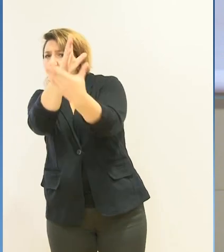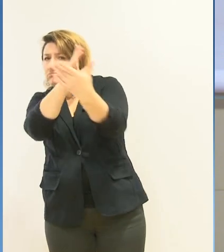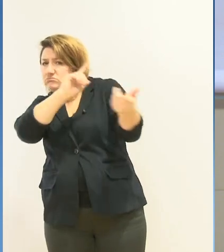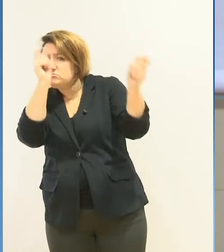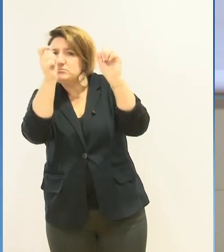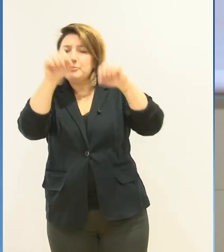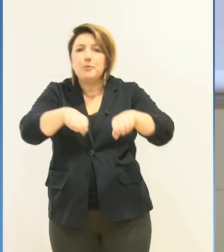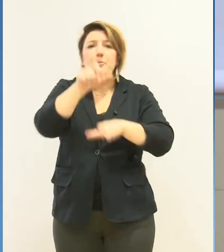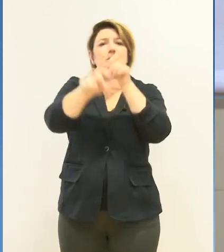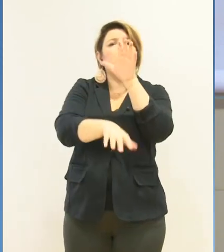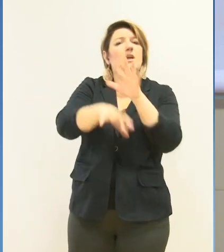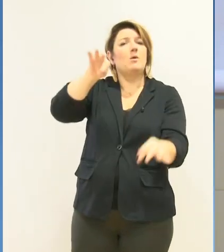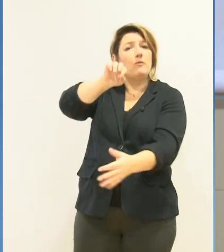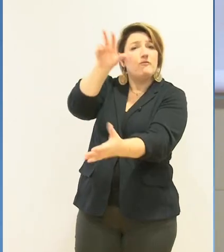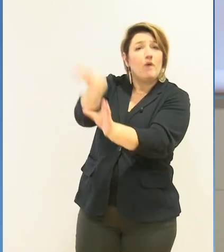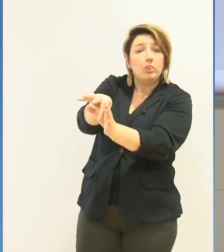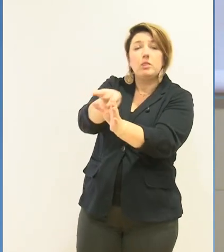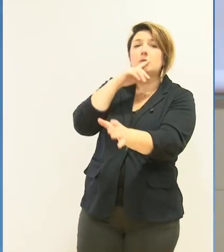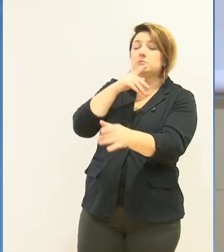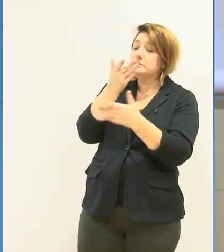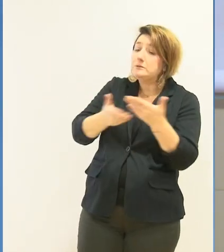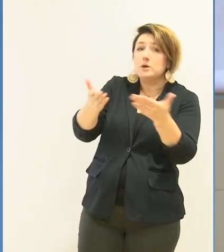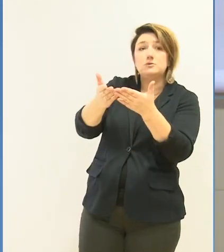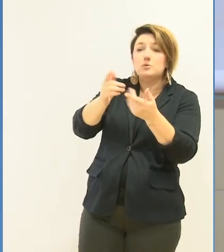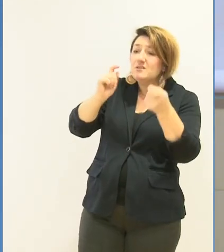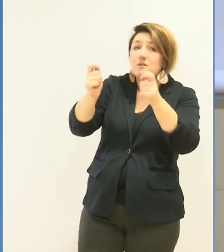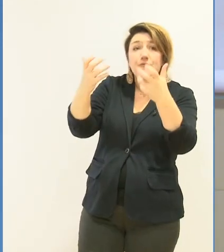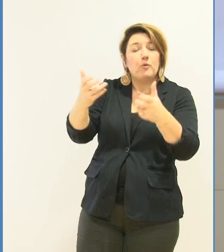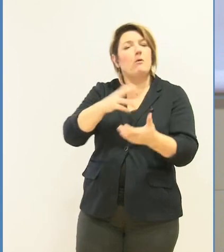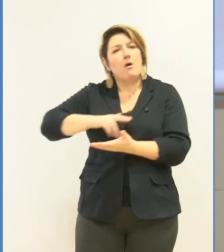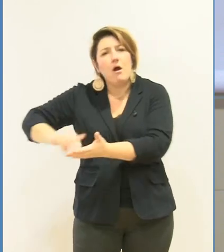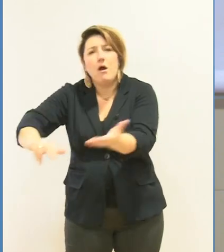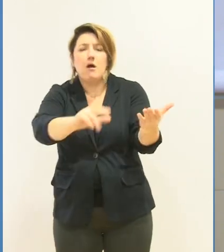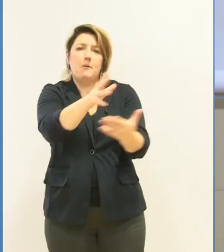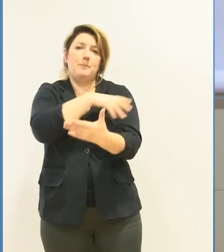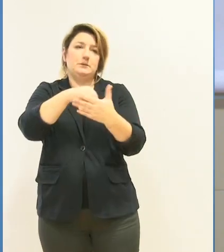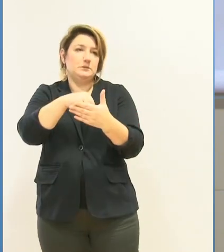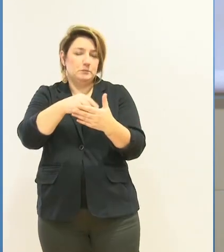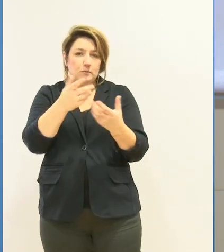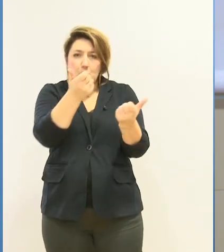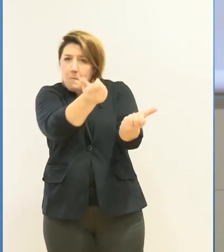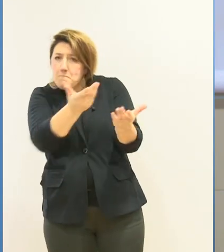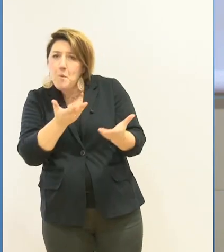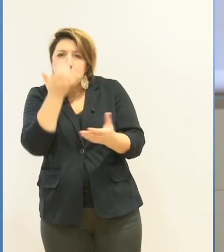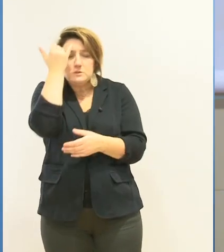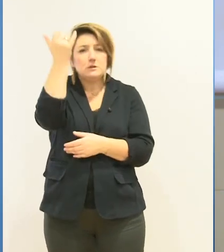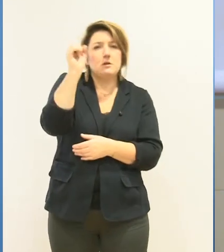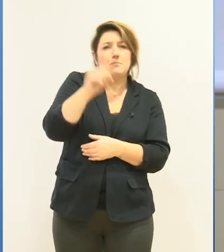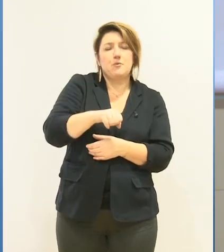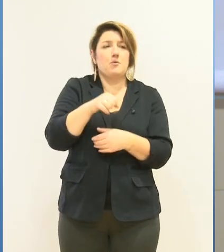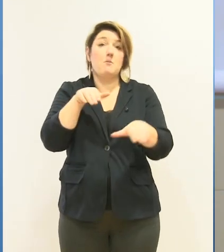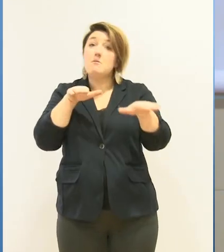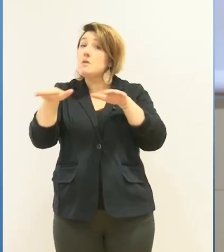par les élus ou de prendre un temps d'avancé en proposant en allant plus vite plus loin que leurs représentants